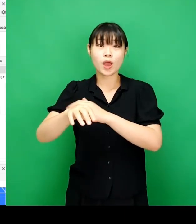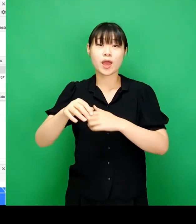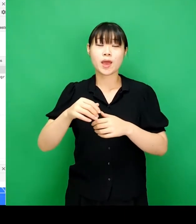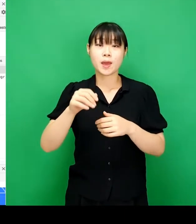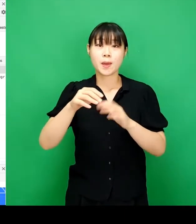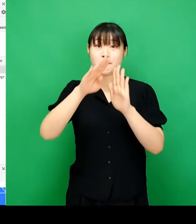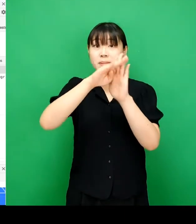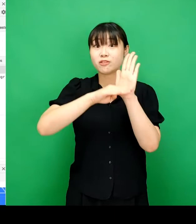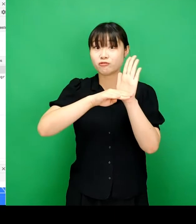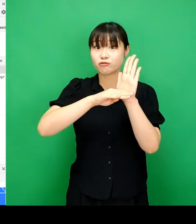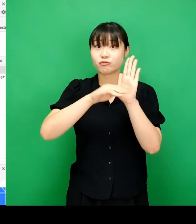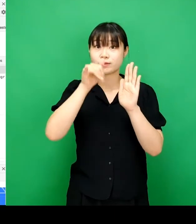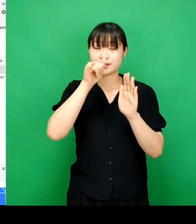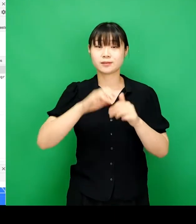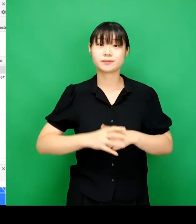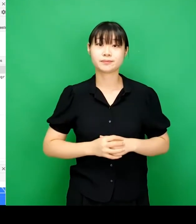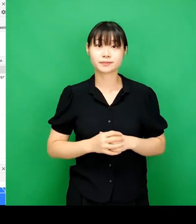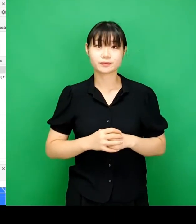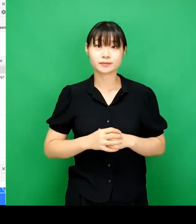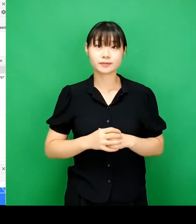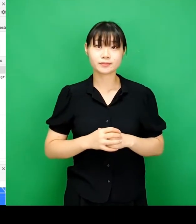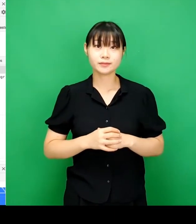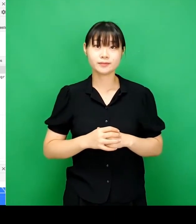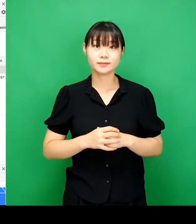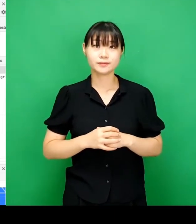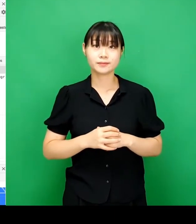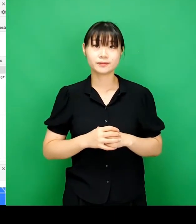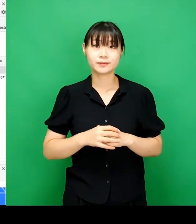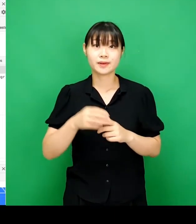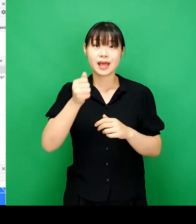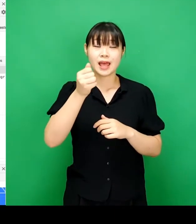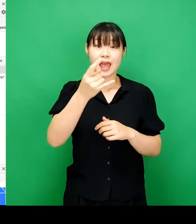오른쪽 창에 헤더스 메뉴가 활성화되어 있습니다.